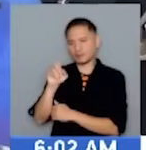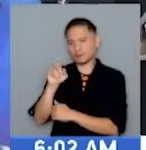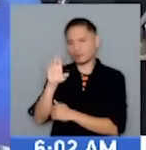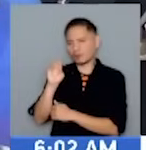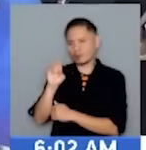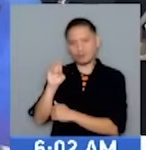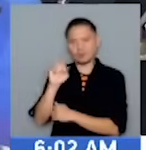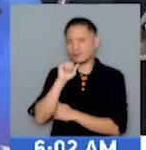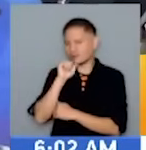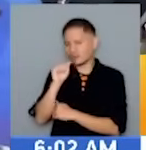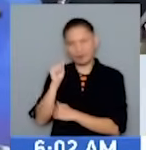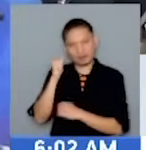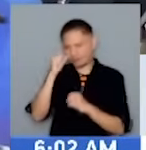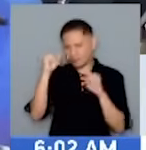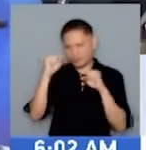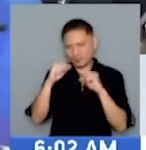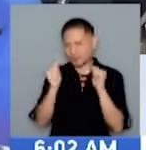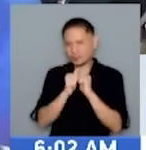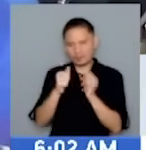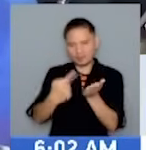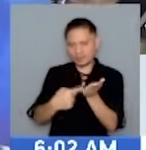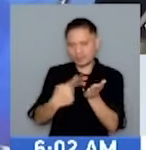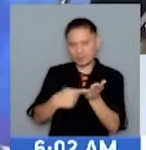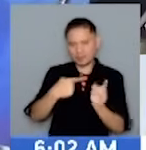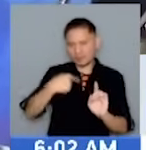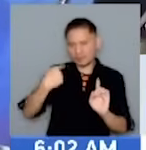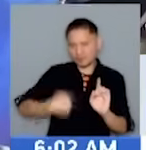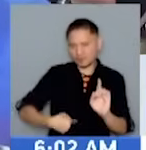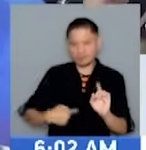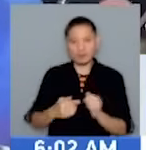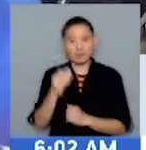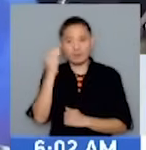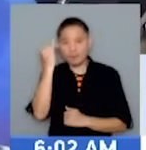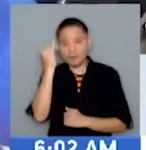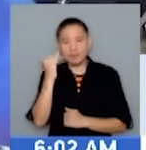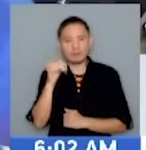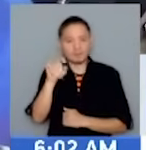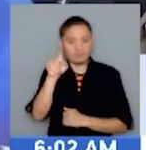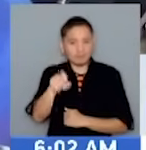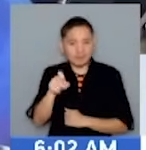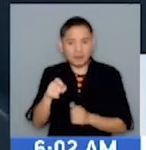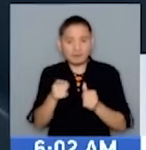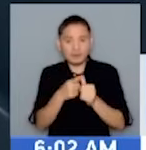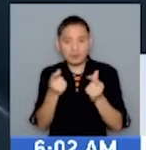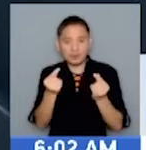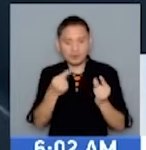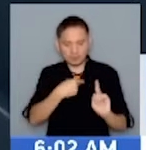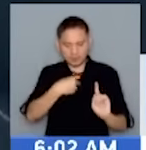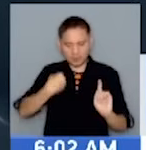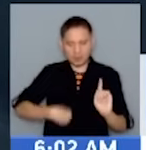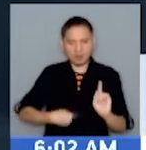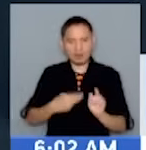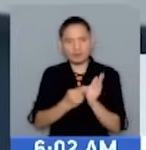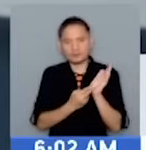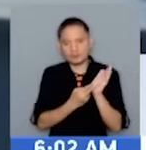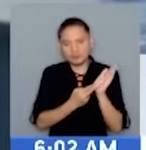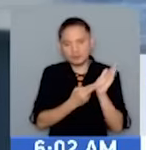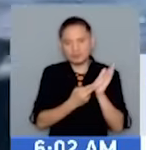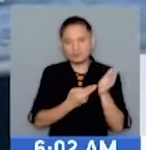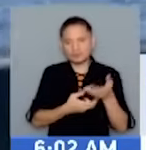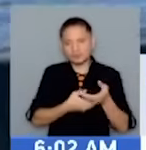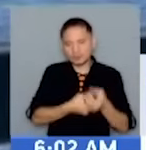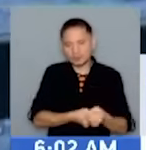Teodoro, magiging epektibo lang ang pag-uusap kung tapat o sincere ang China. Mas gusto ni Teodoro na ituloy